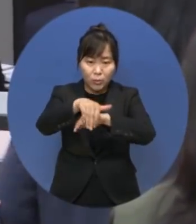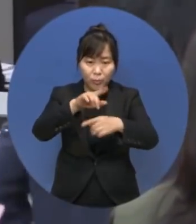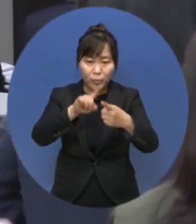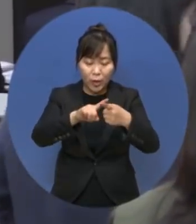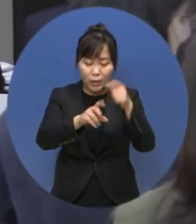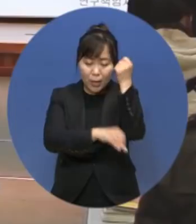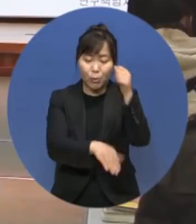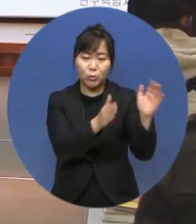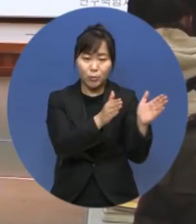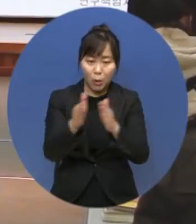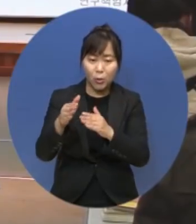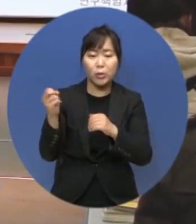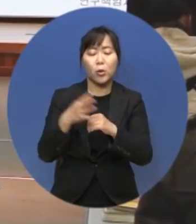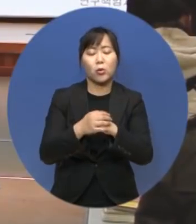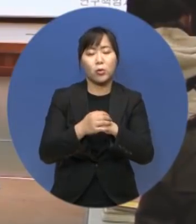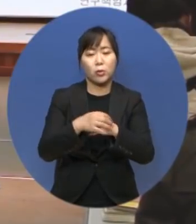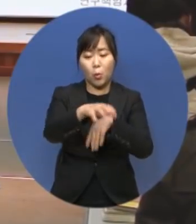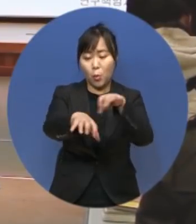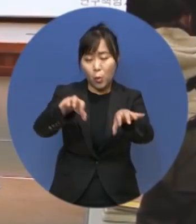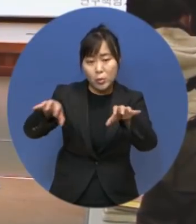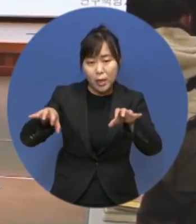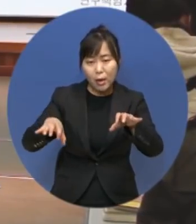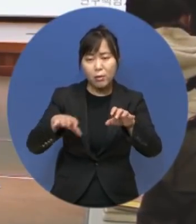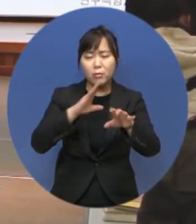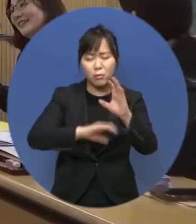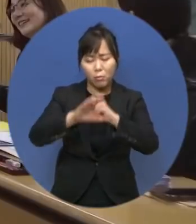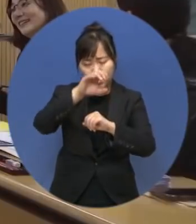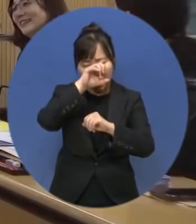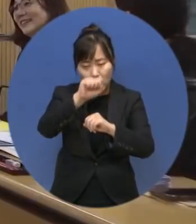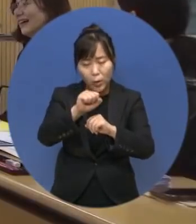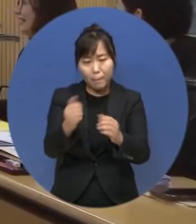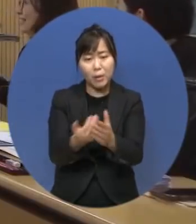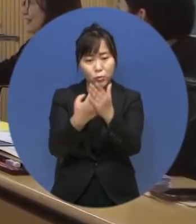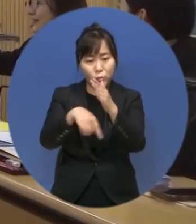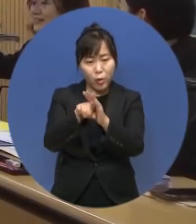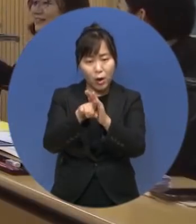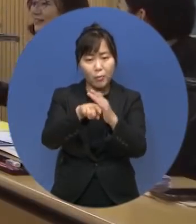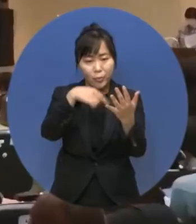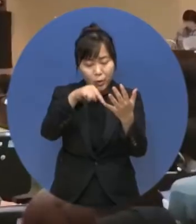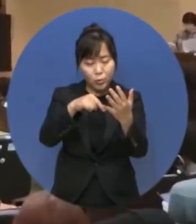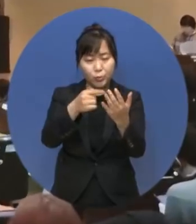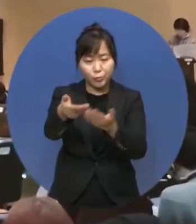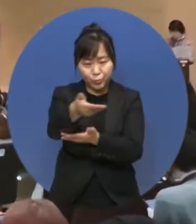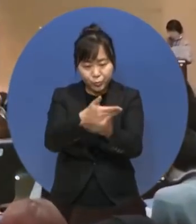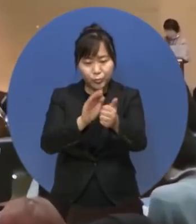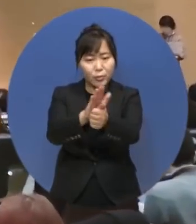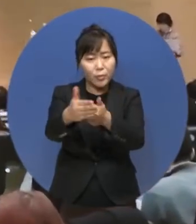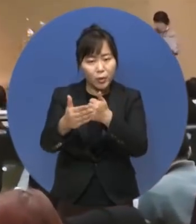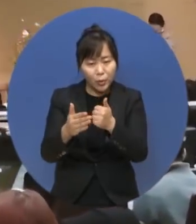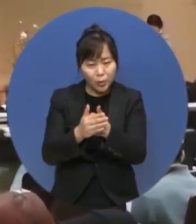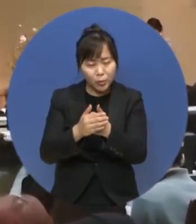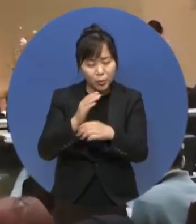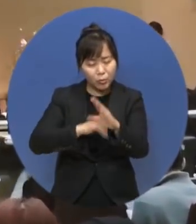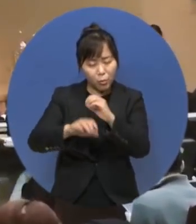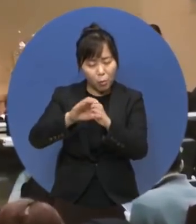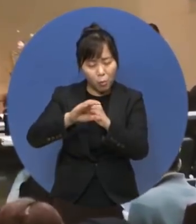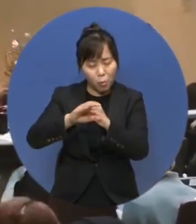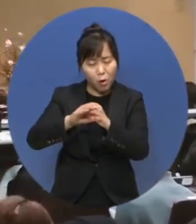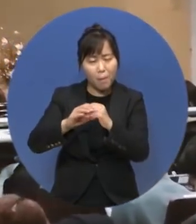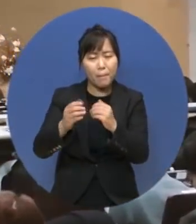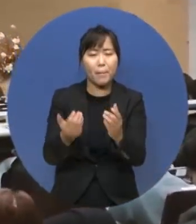조성하고 특수교육 현장의 질적 향상을 위해 학술, 교류, 협력도 강화하고 있습니다.